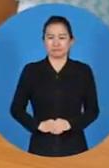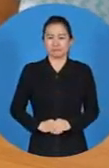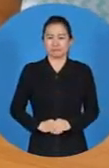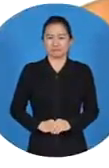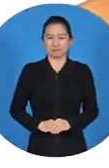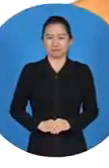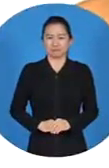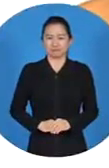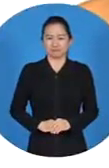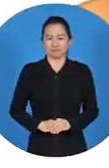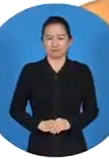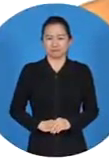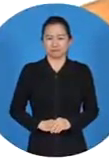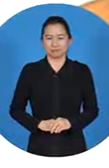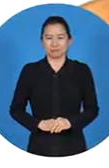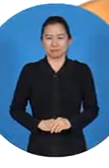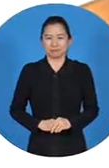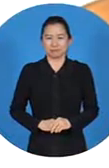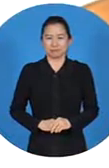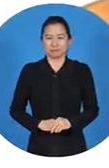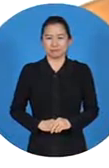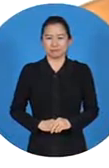は惣菜の販売を始めました。